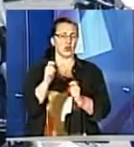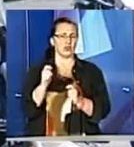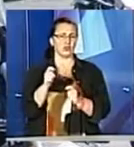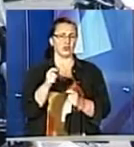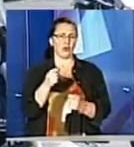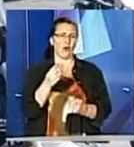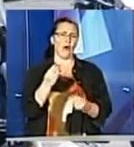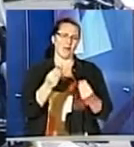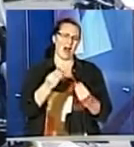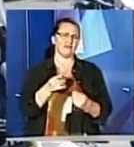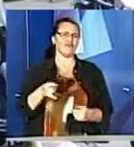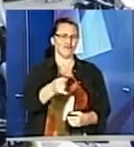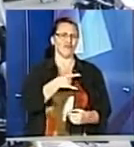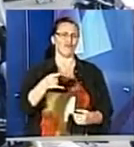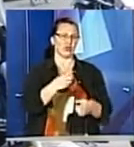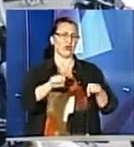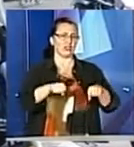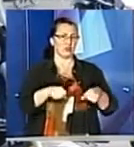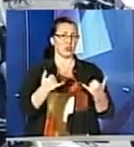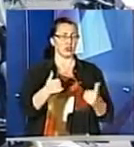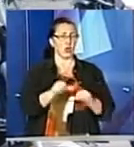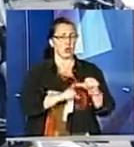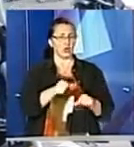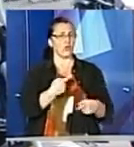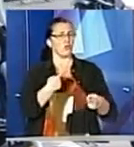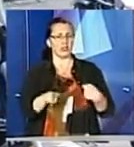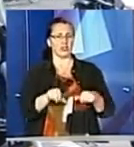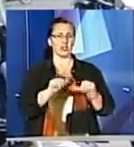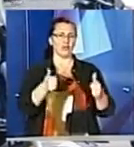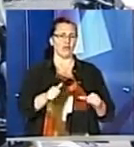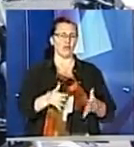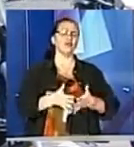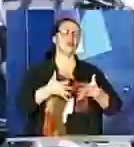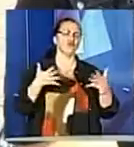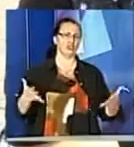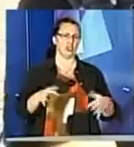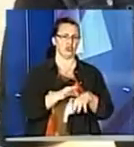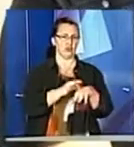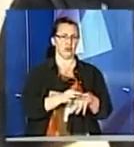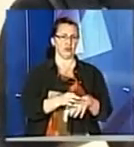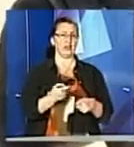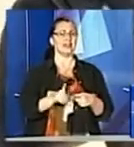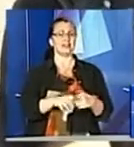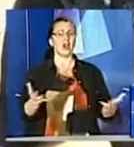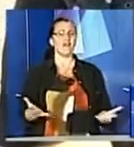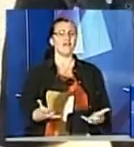байках. Цього року ми трошки в іншому форматі, в ширшому форматі проводимо. Це